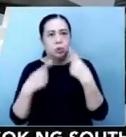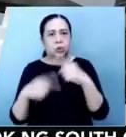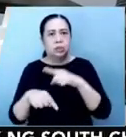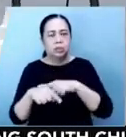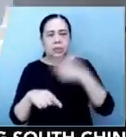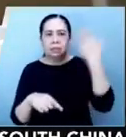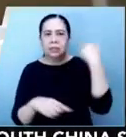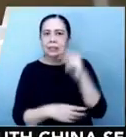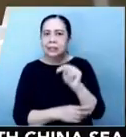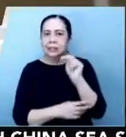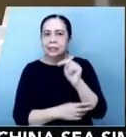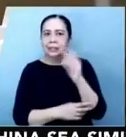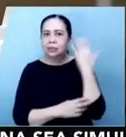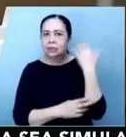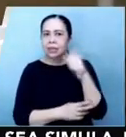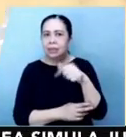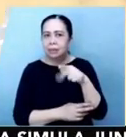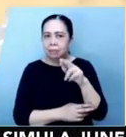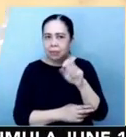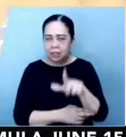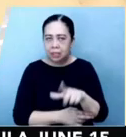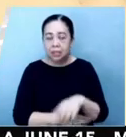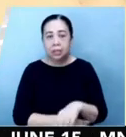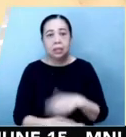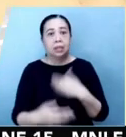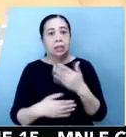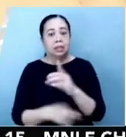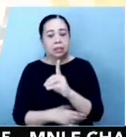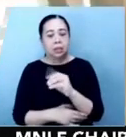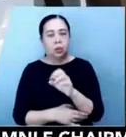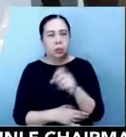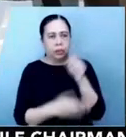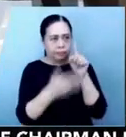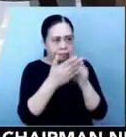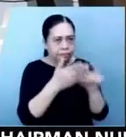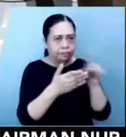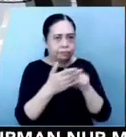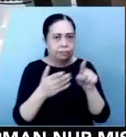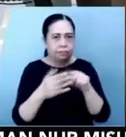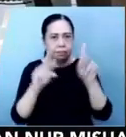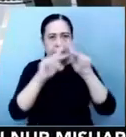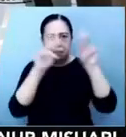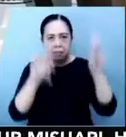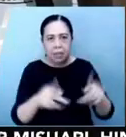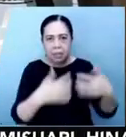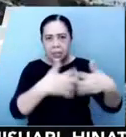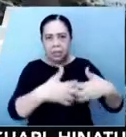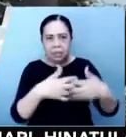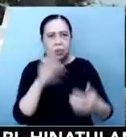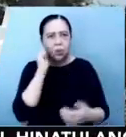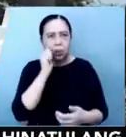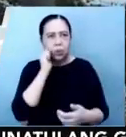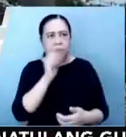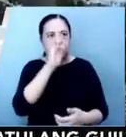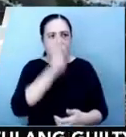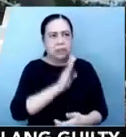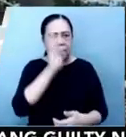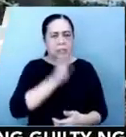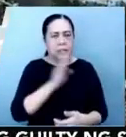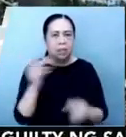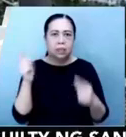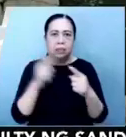noong Abril. Ang DOE naman magsa-site inspection na raw sa mga plantang lagi na lang nasisira o hanggang ngayon